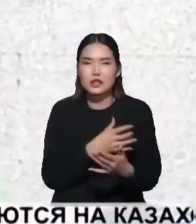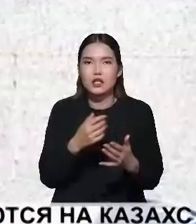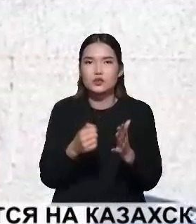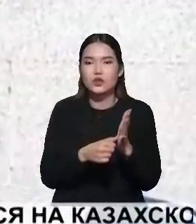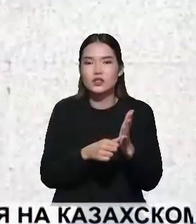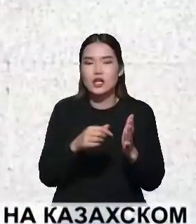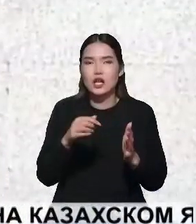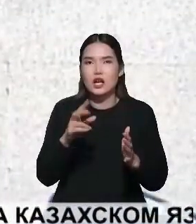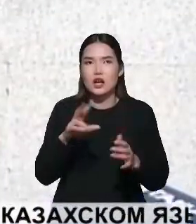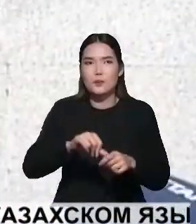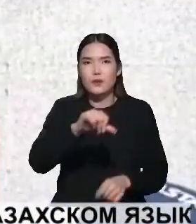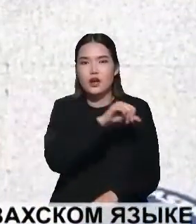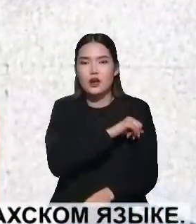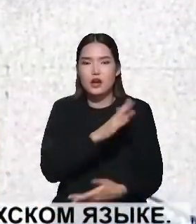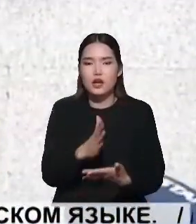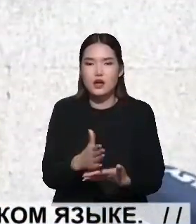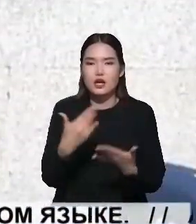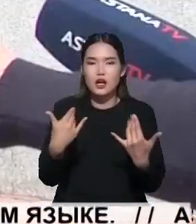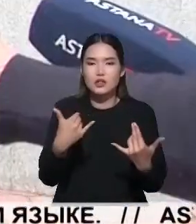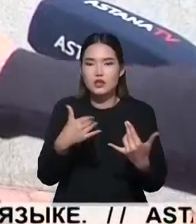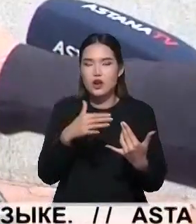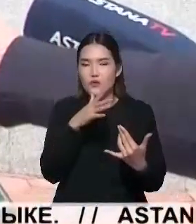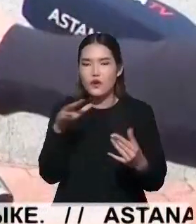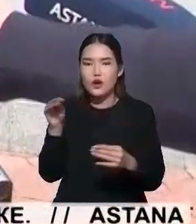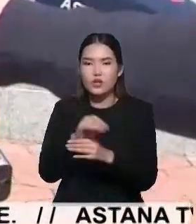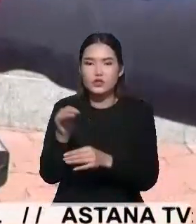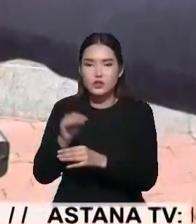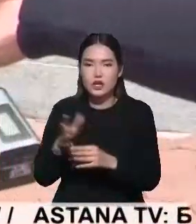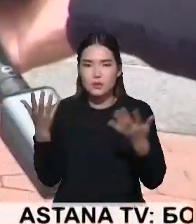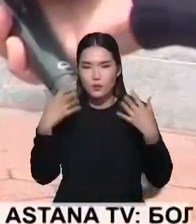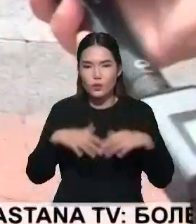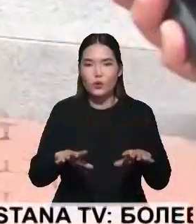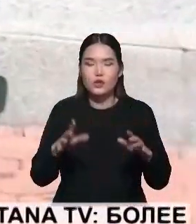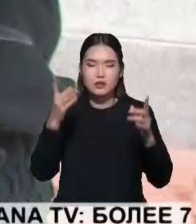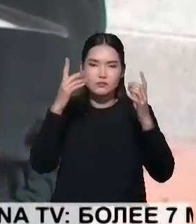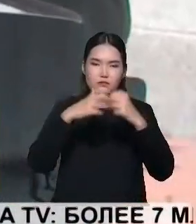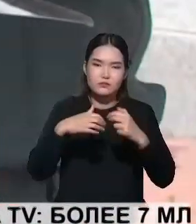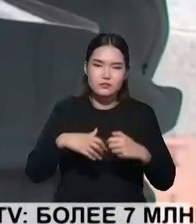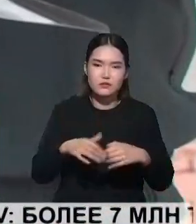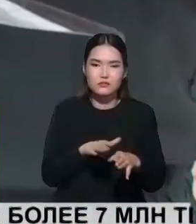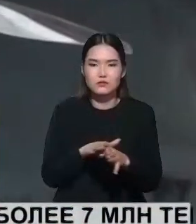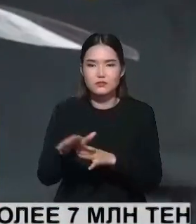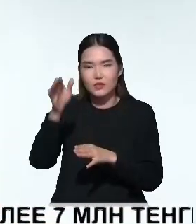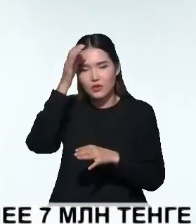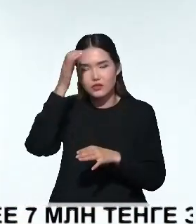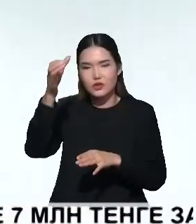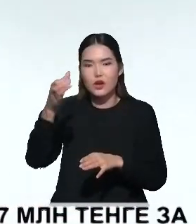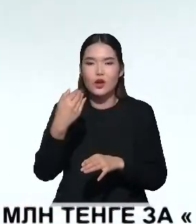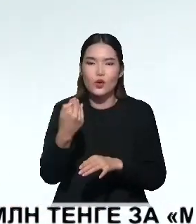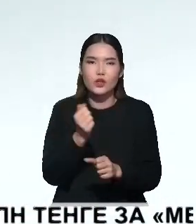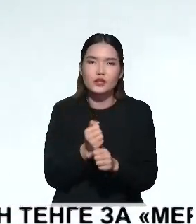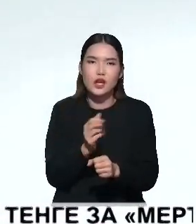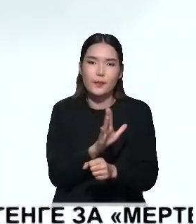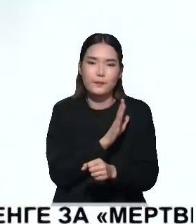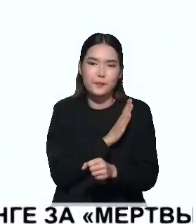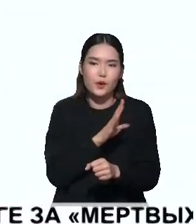Все изготавливаем сами, комплектующие, конечно, покупаем. Уже прошла апробация в прошлом году. Показали хорошие результаты. Теперь мы